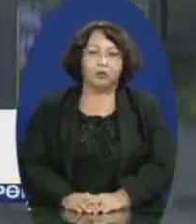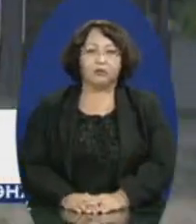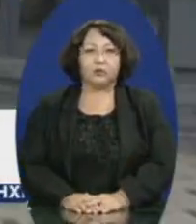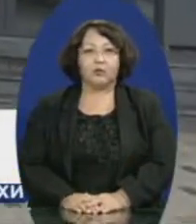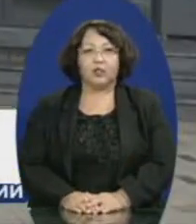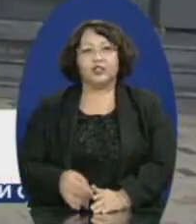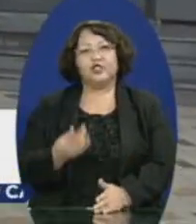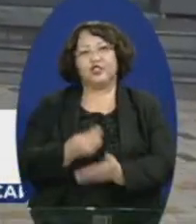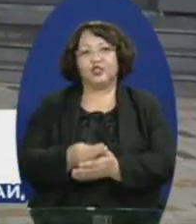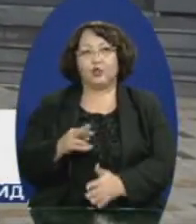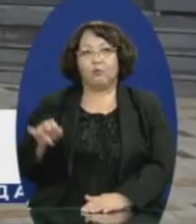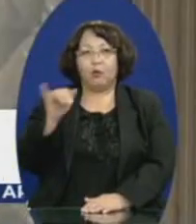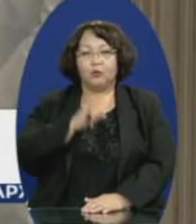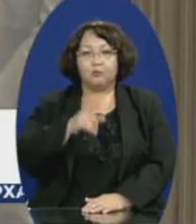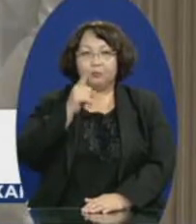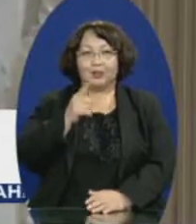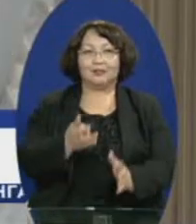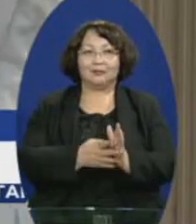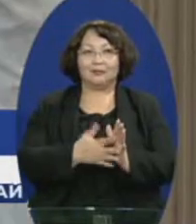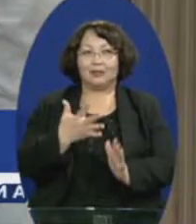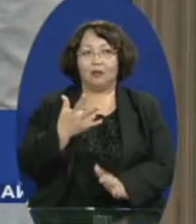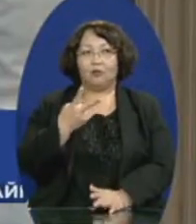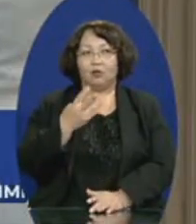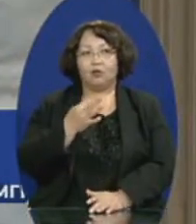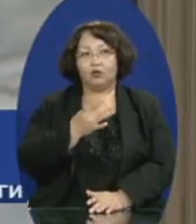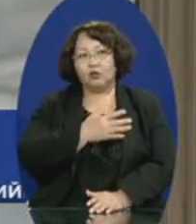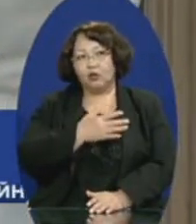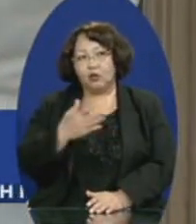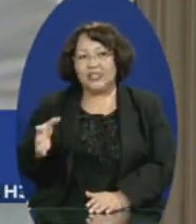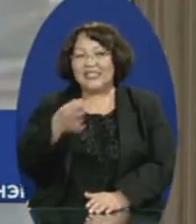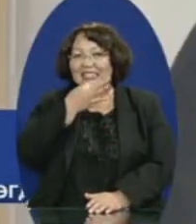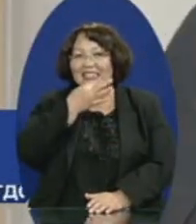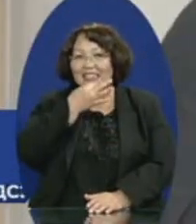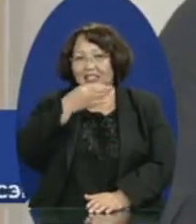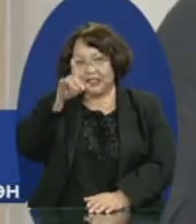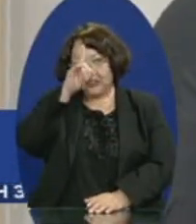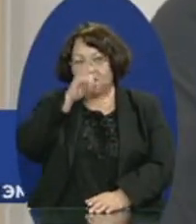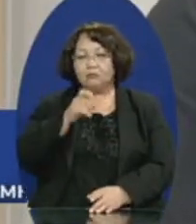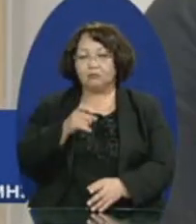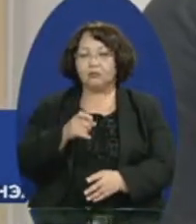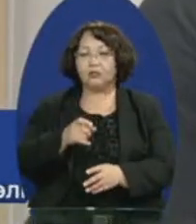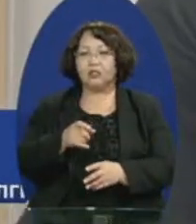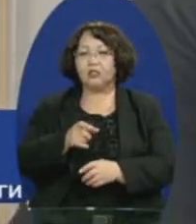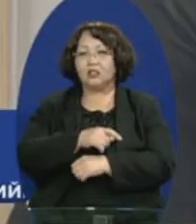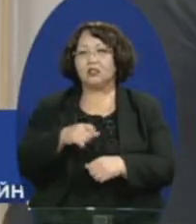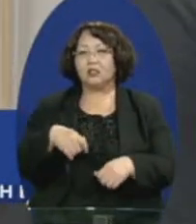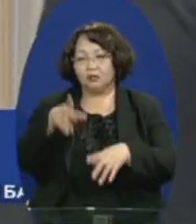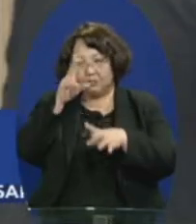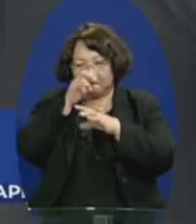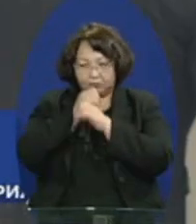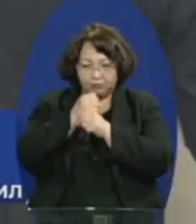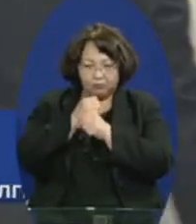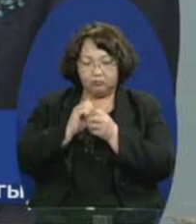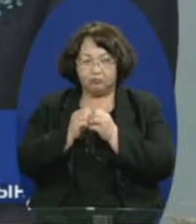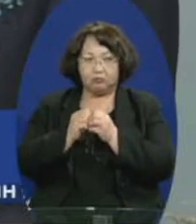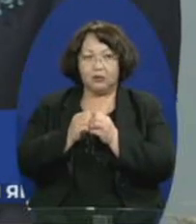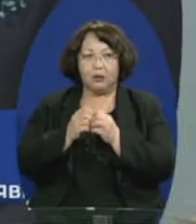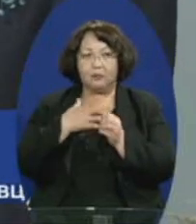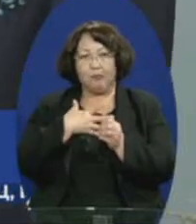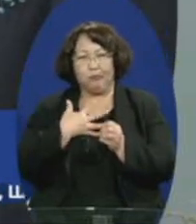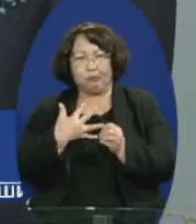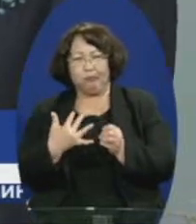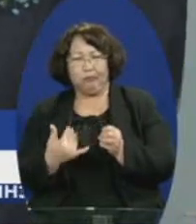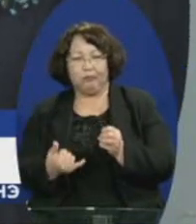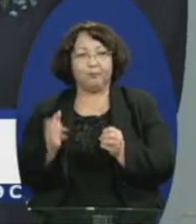Жишээлбэл Японоос 1952 оноос эхлэн иргэддээ эртэлрүүлэг үйлчлэг оншилгоог тогтмол хийж эхэлсэн байдаг. Ингэснээр өвчнийг архаг хүндэрсэн